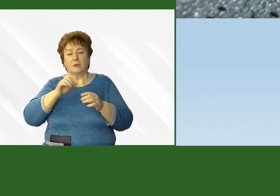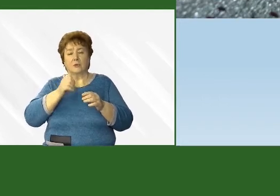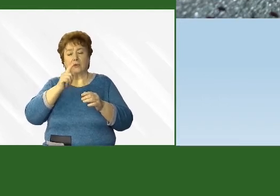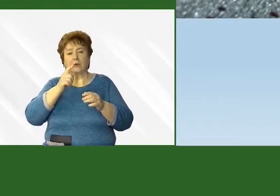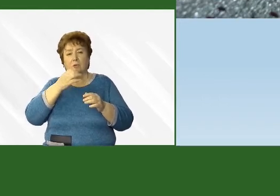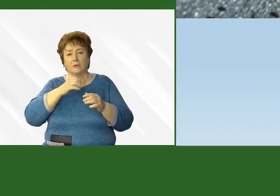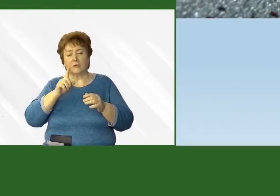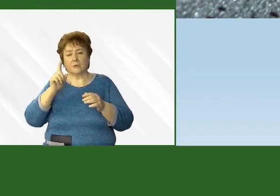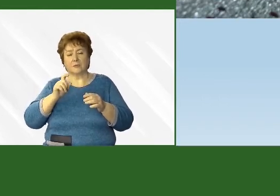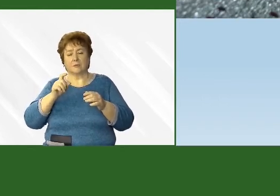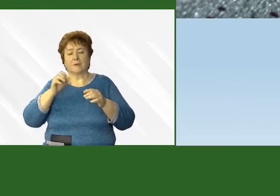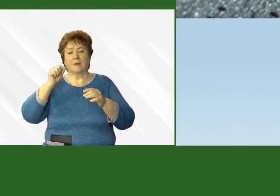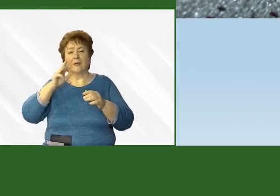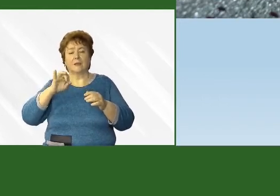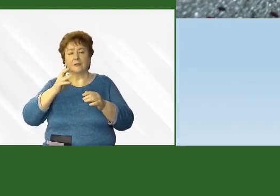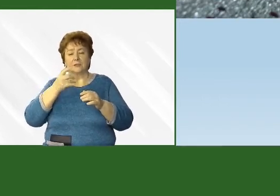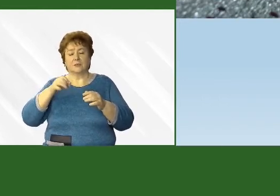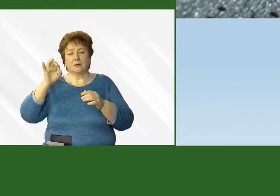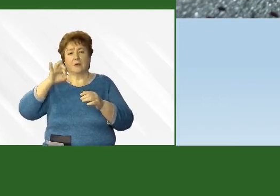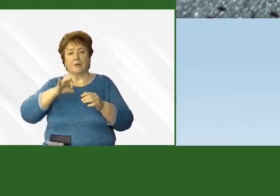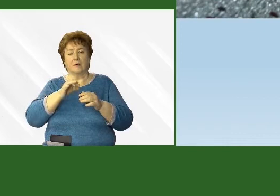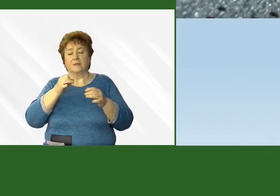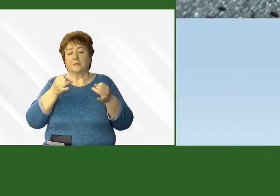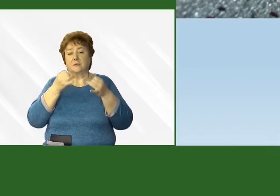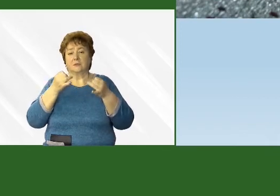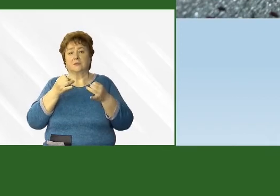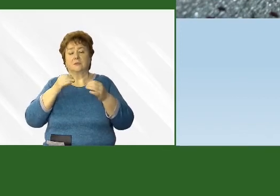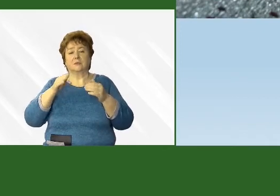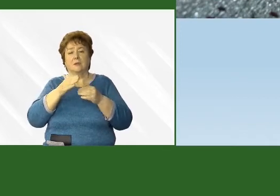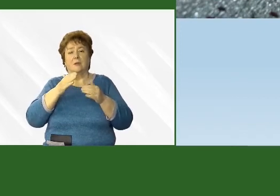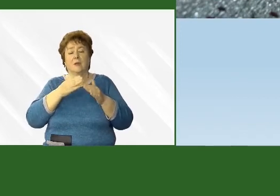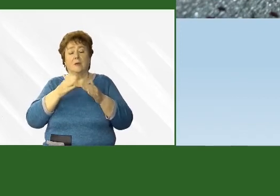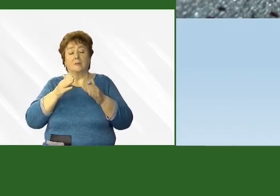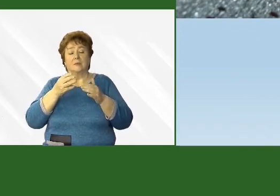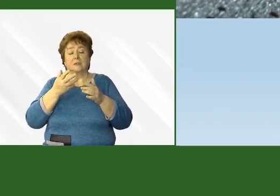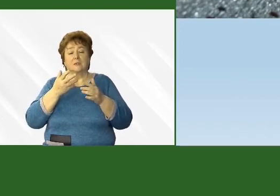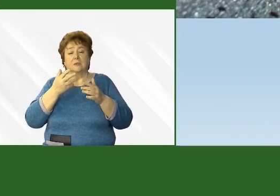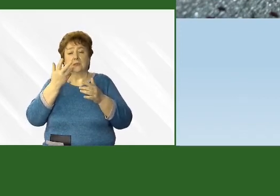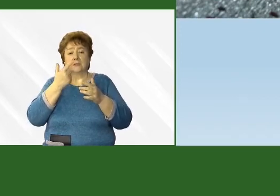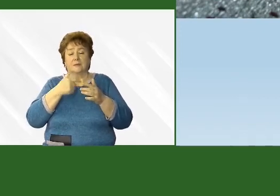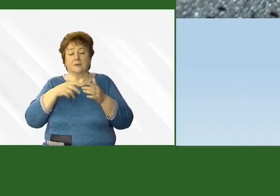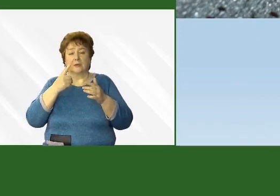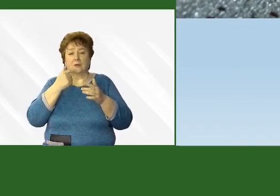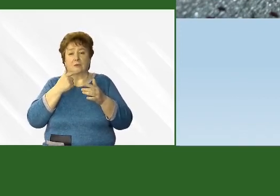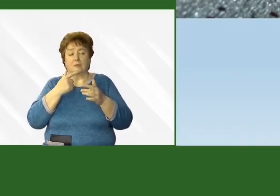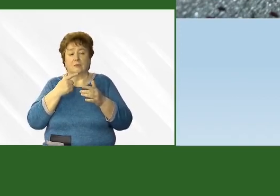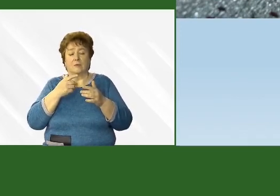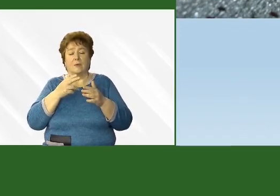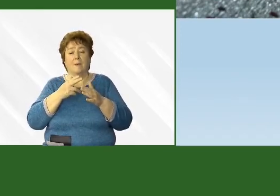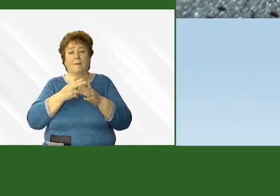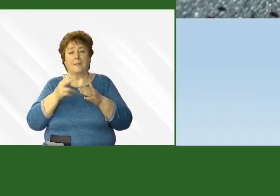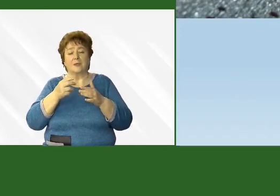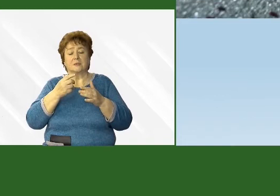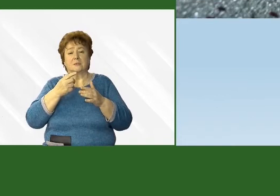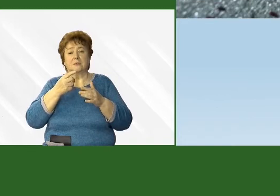юго-западной части Атлантического океана водятся странные рыбы с бесцветной кровью, которых они окрестили